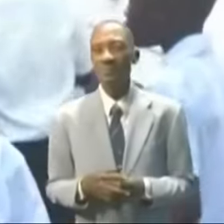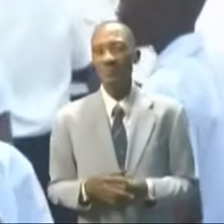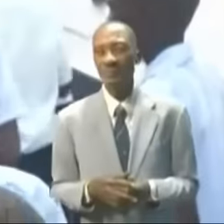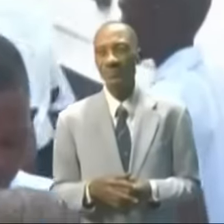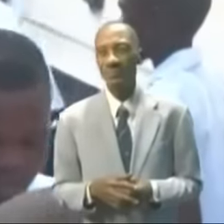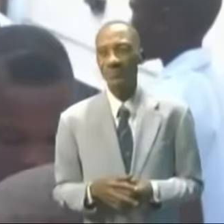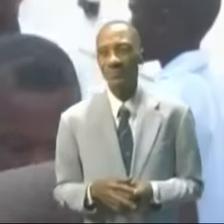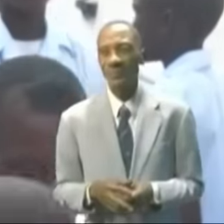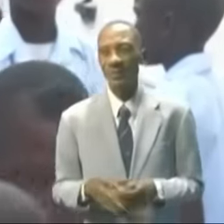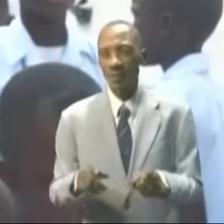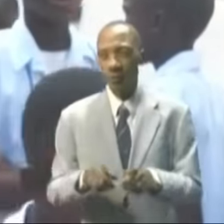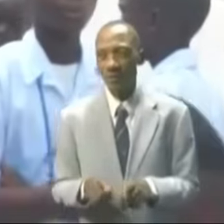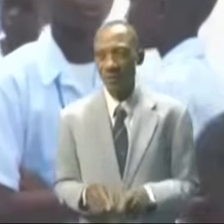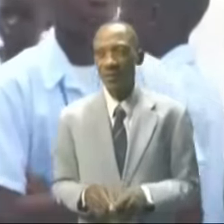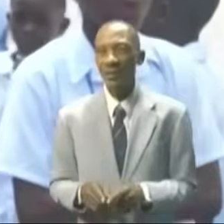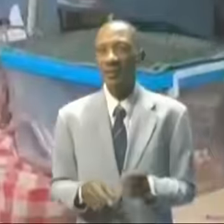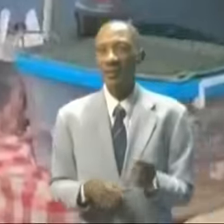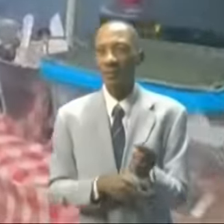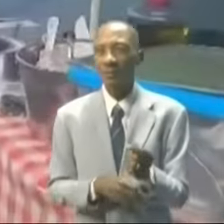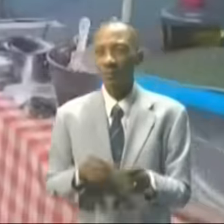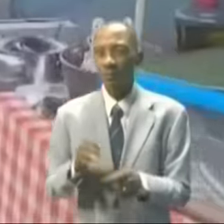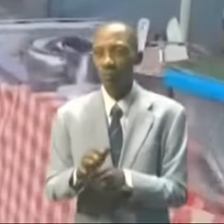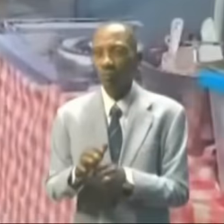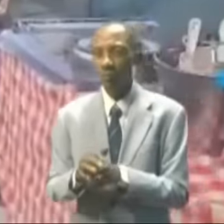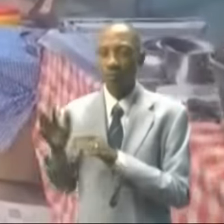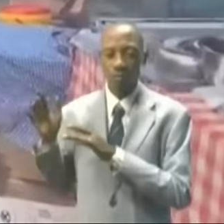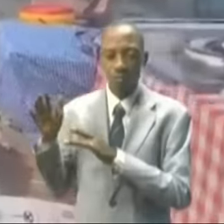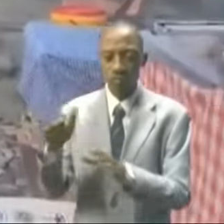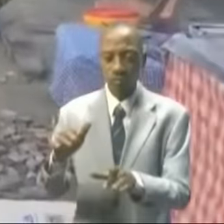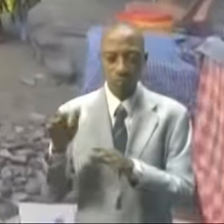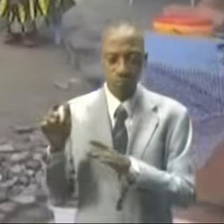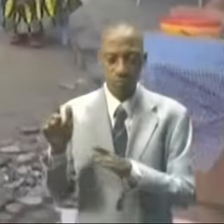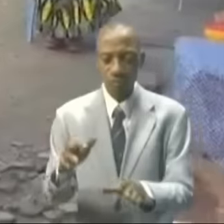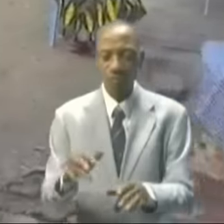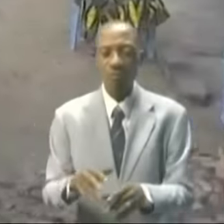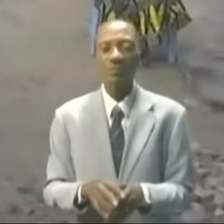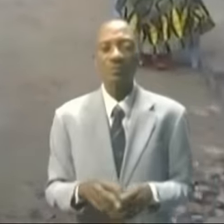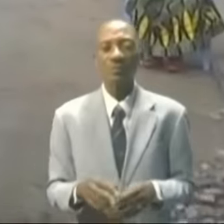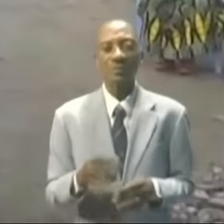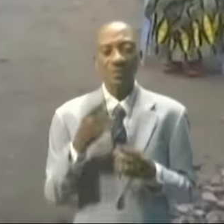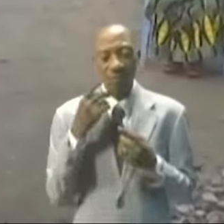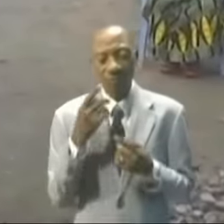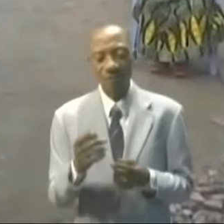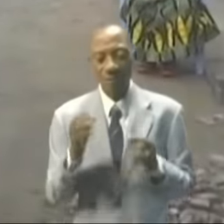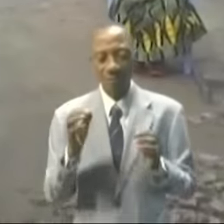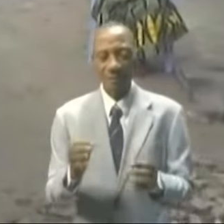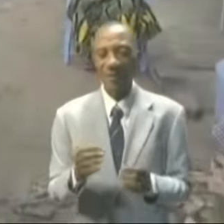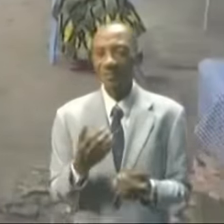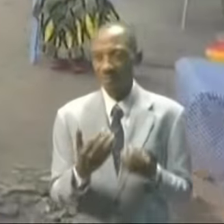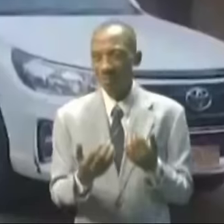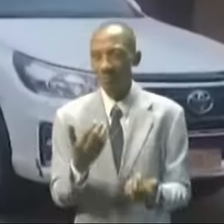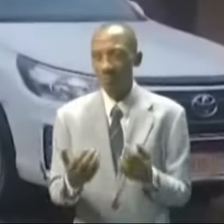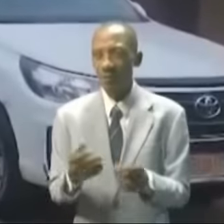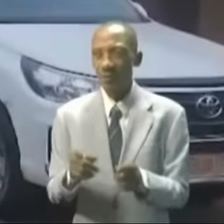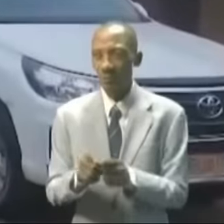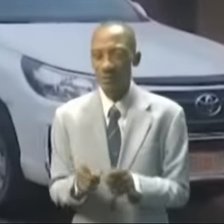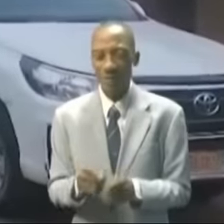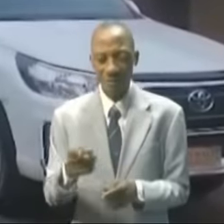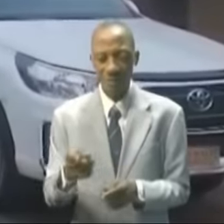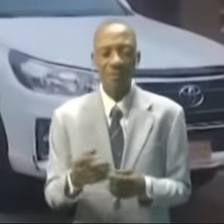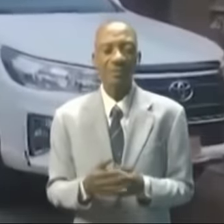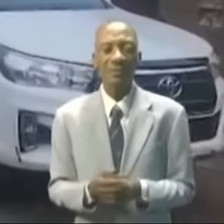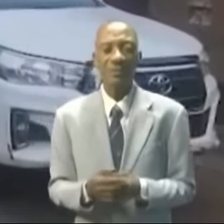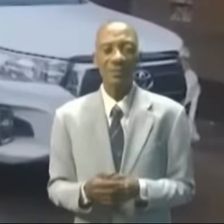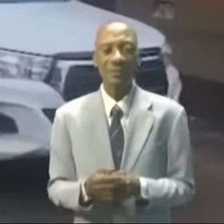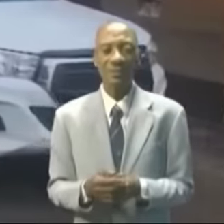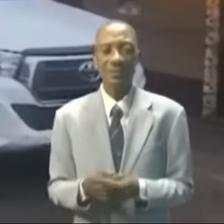la psychose chez les élèves et les habitants du quartier, les responsables de l'école ont fait appel à la police pour constater le